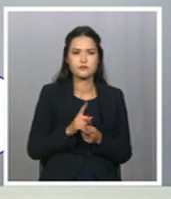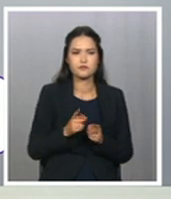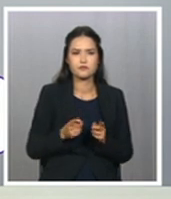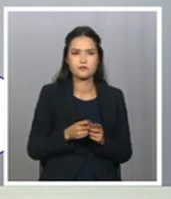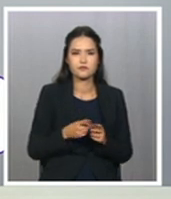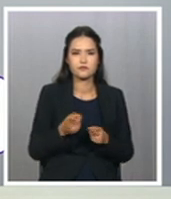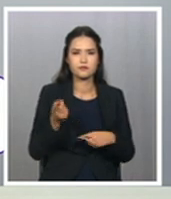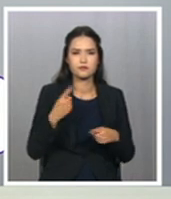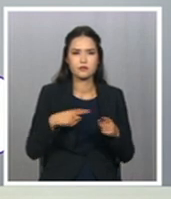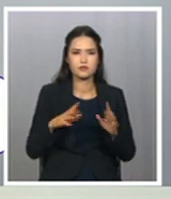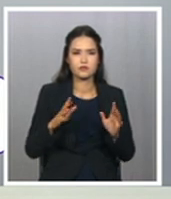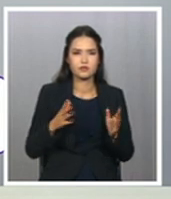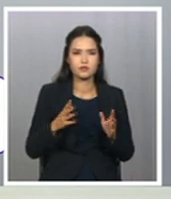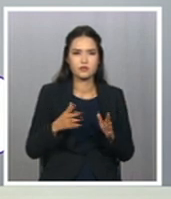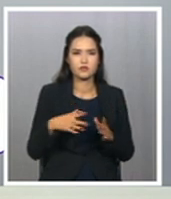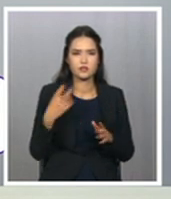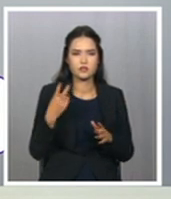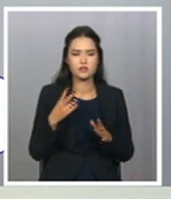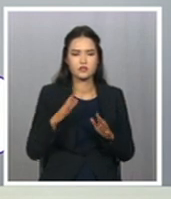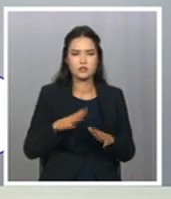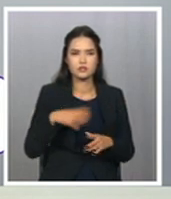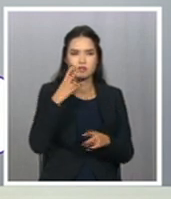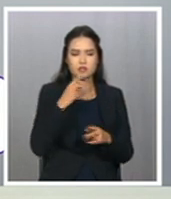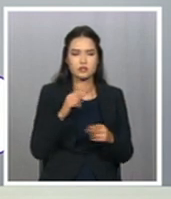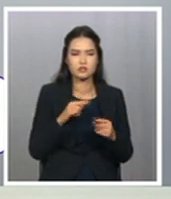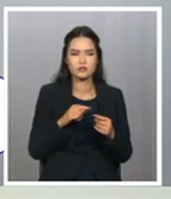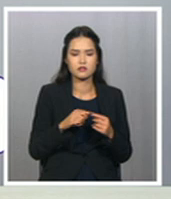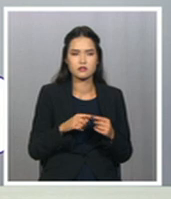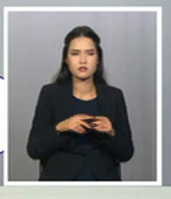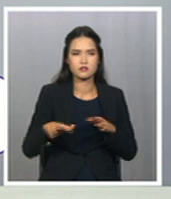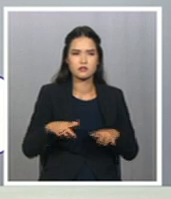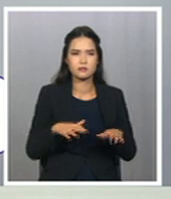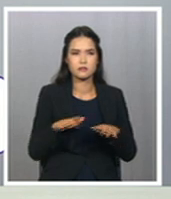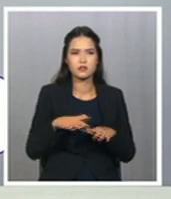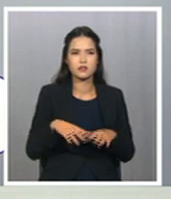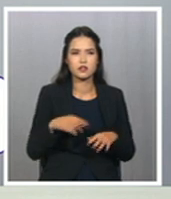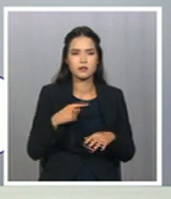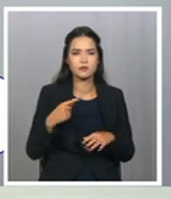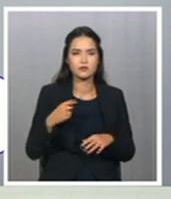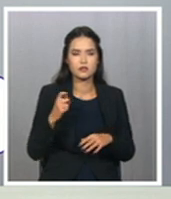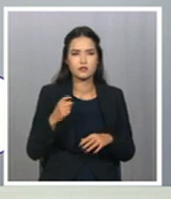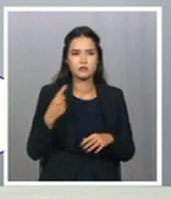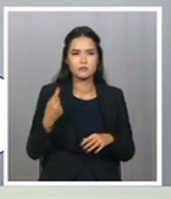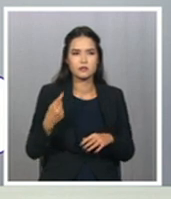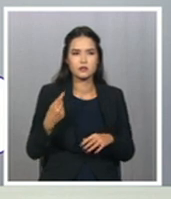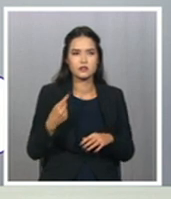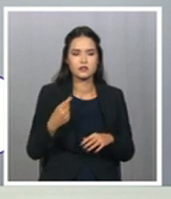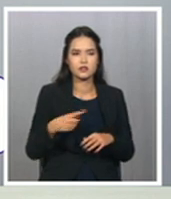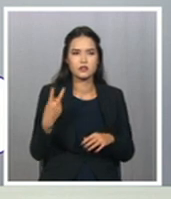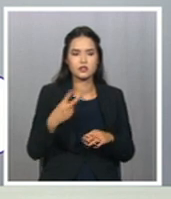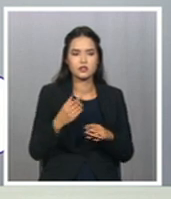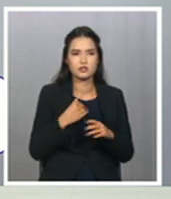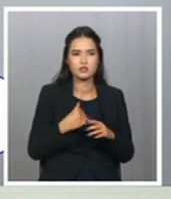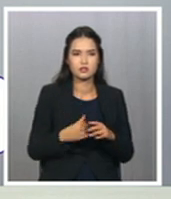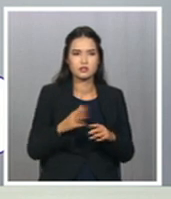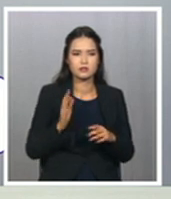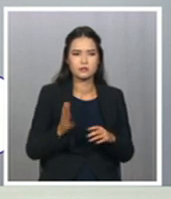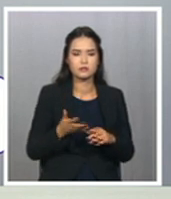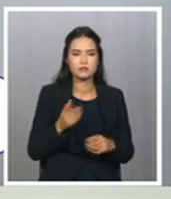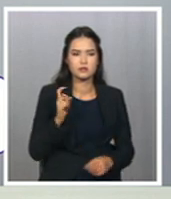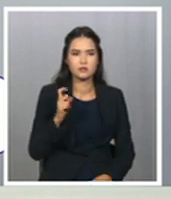жағдайда бұл екінші жаққа қарама-қарсы бағытта, яғни минус xm мәніне тең екінші жаққа қарай ығысу шамасы